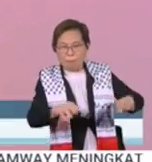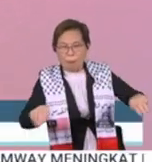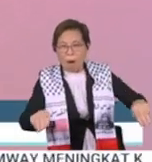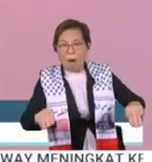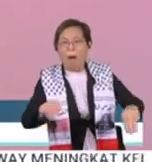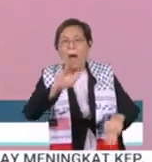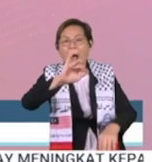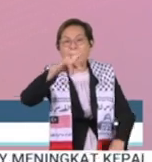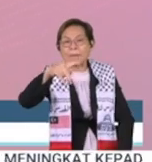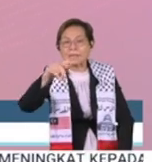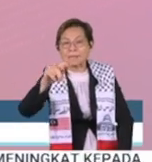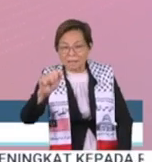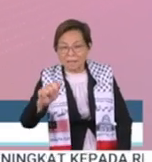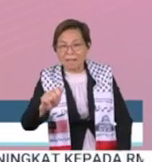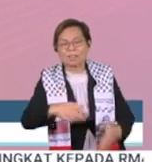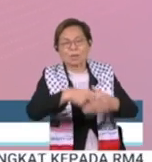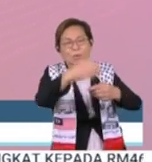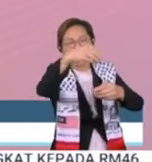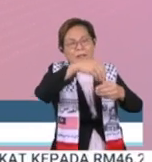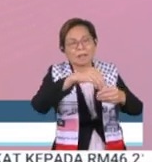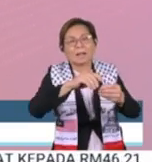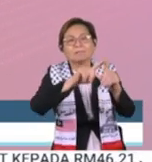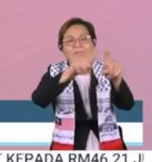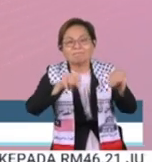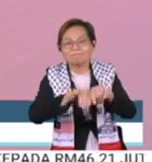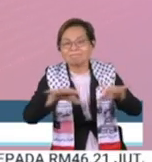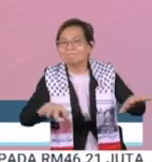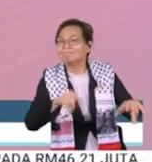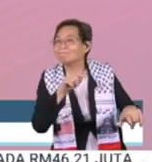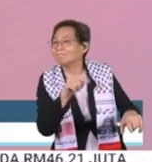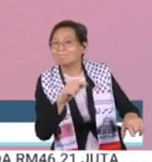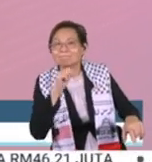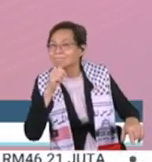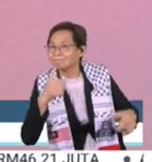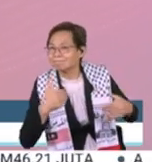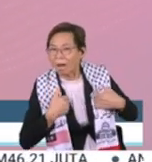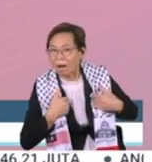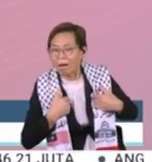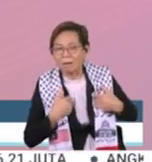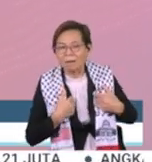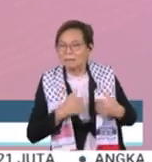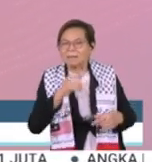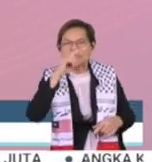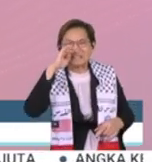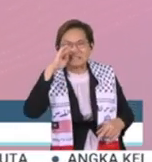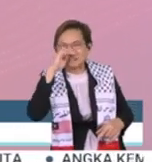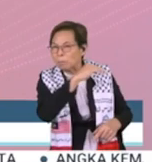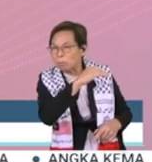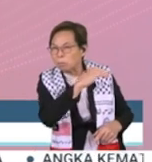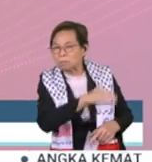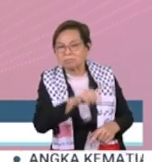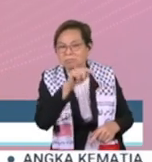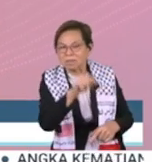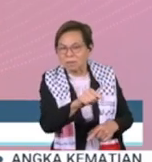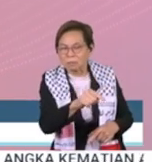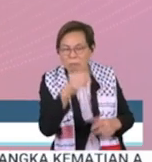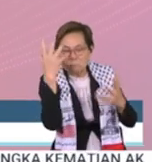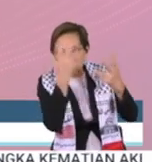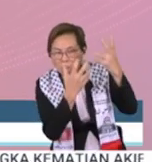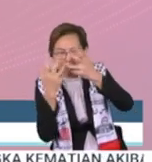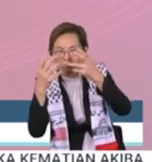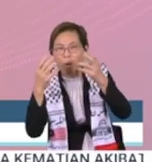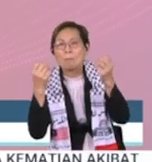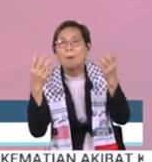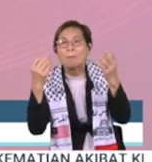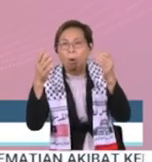institusi pengajian tinggi seperti yang ditularkan di sebuah laman sesawang. Petikan tular tersebut sama sekali tidak benar dan disifatkan mengelirukan